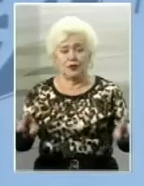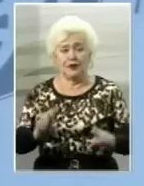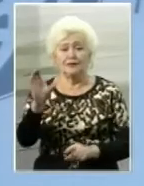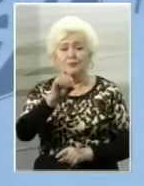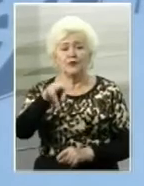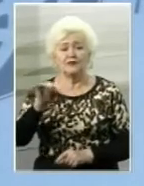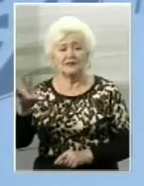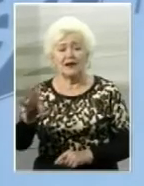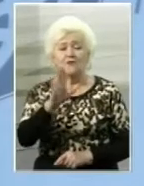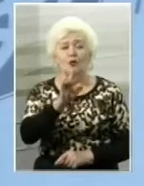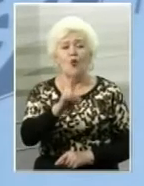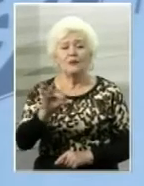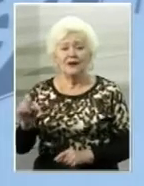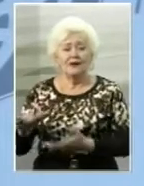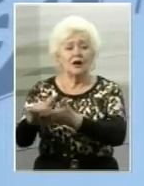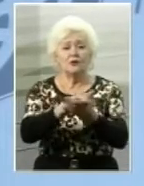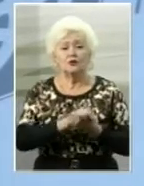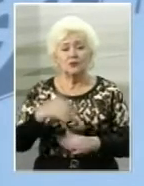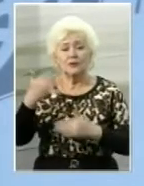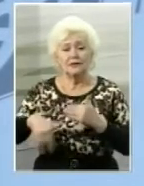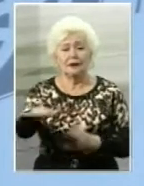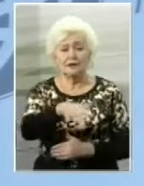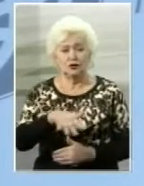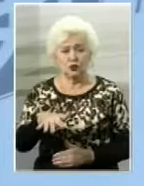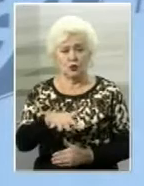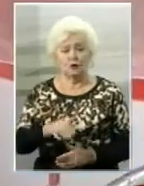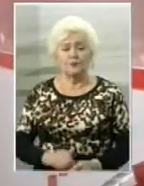Світлана Піцан, Владислав Купрієв, Суспільне, Херсон.